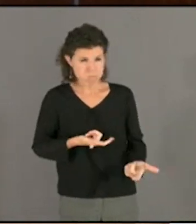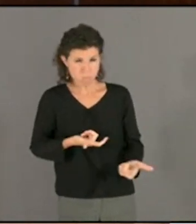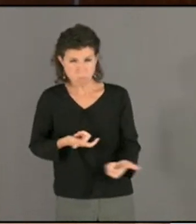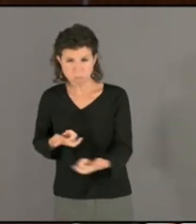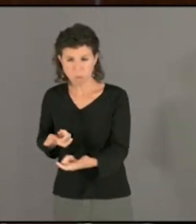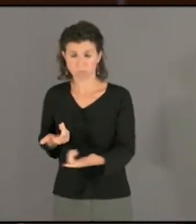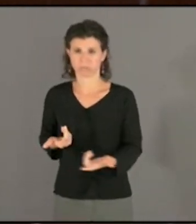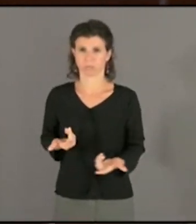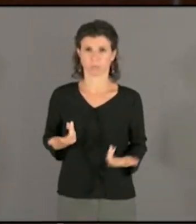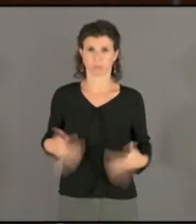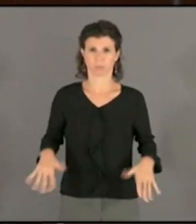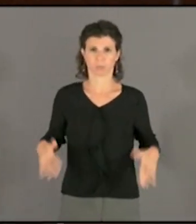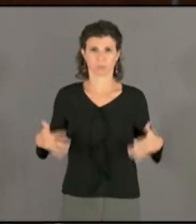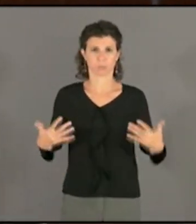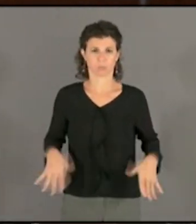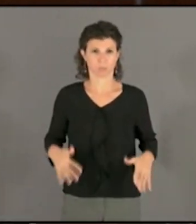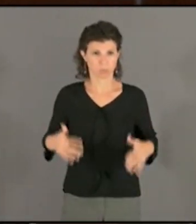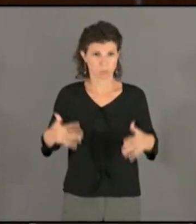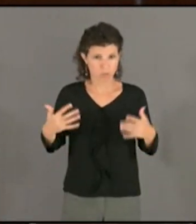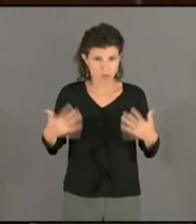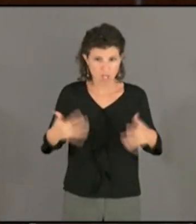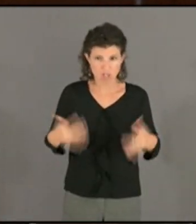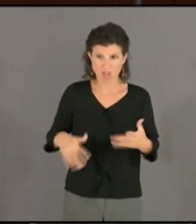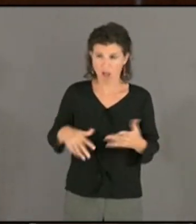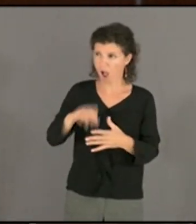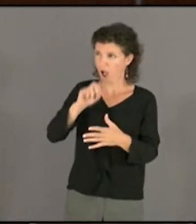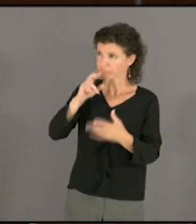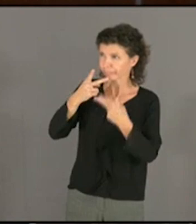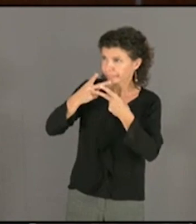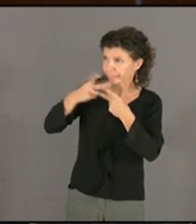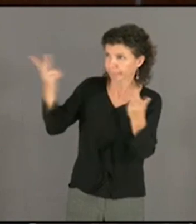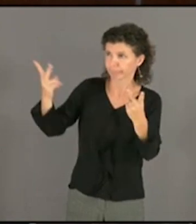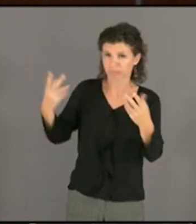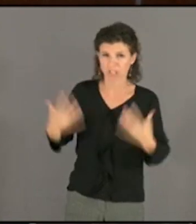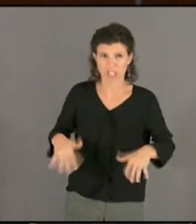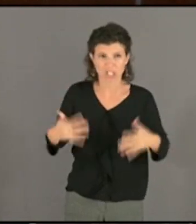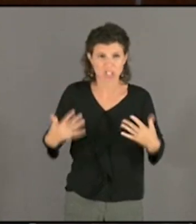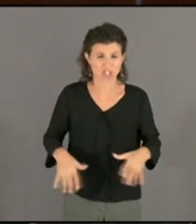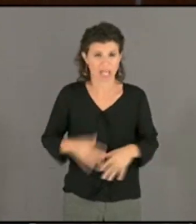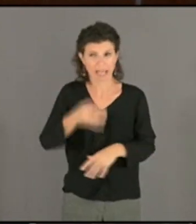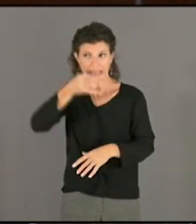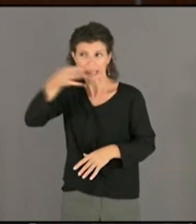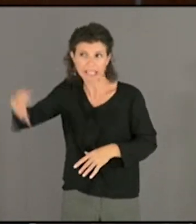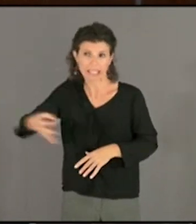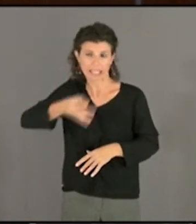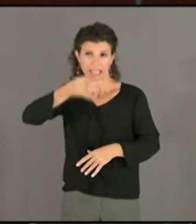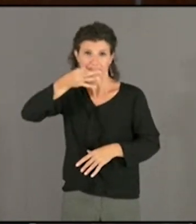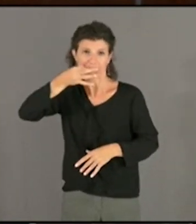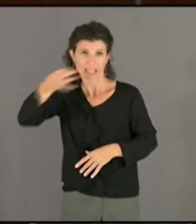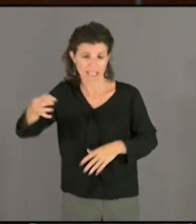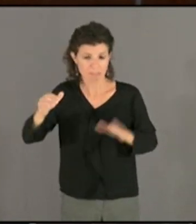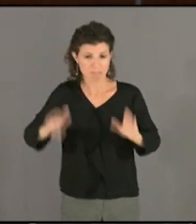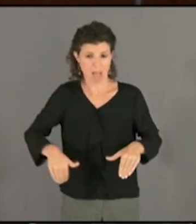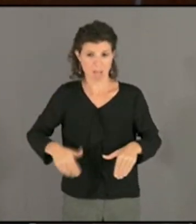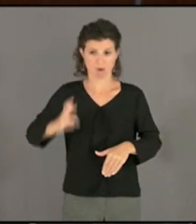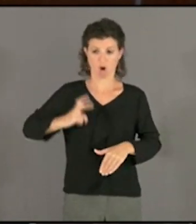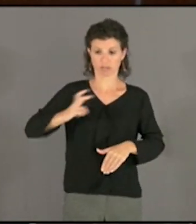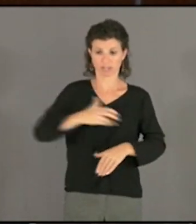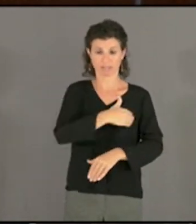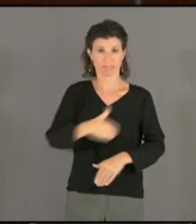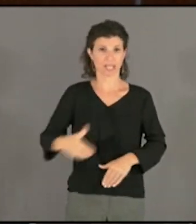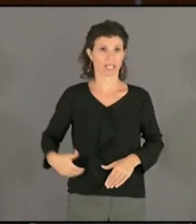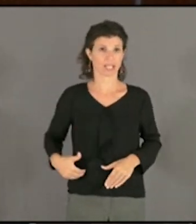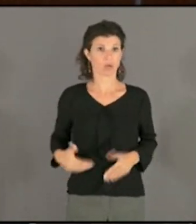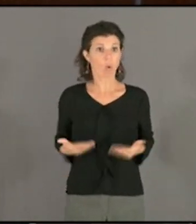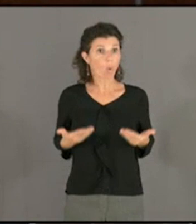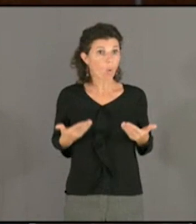nous avons pu dénoncer ce constat durant le mandat précédent. Et je suis heureux aujourd'hui d'entendre que